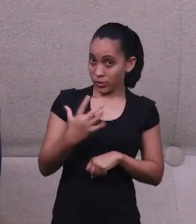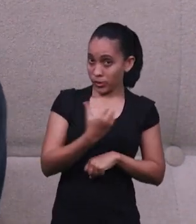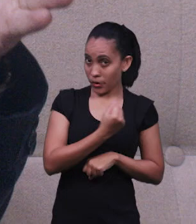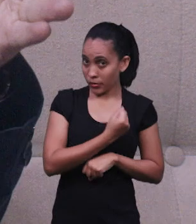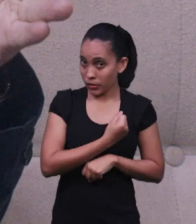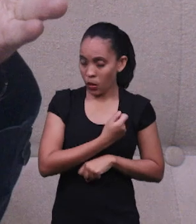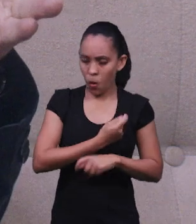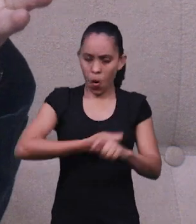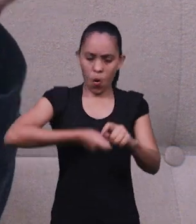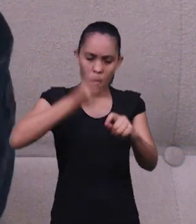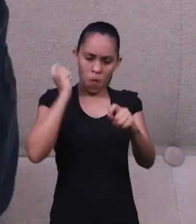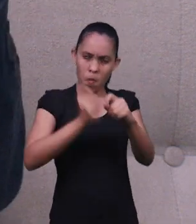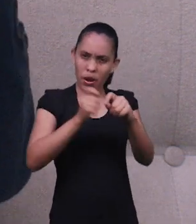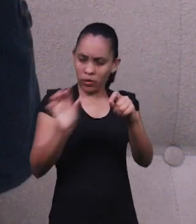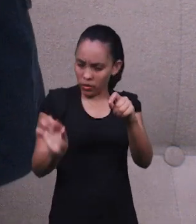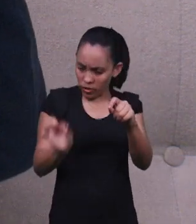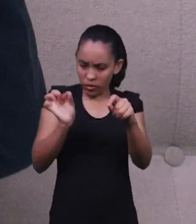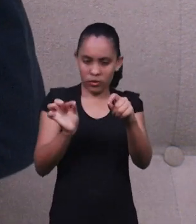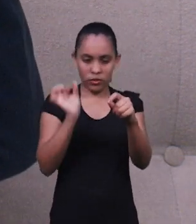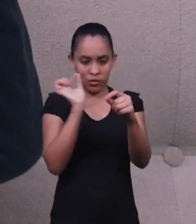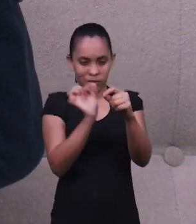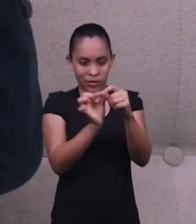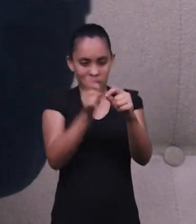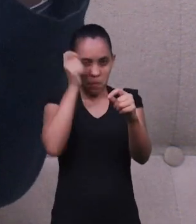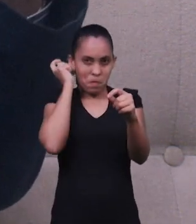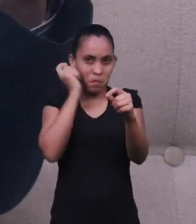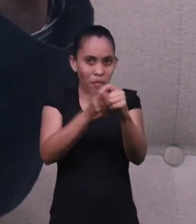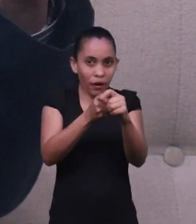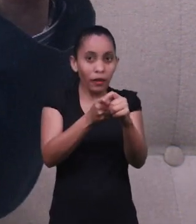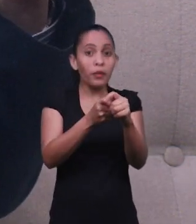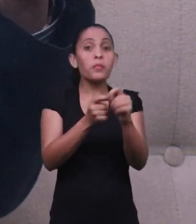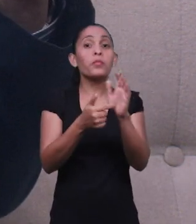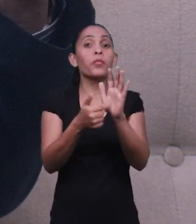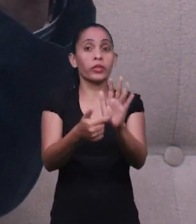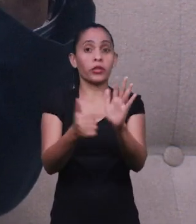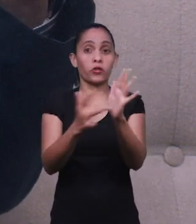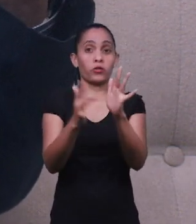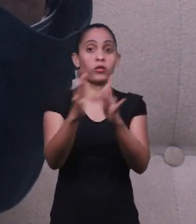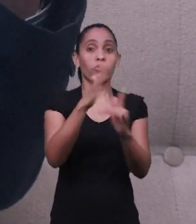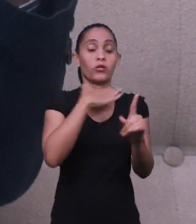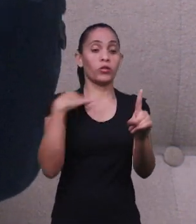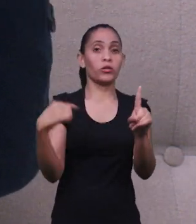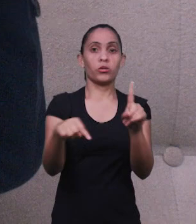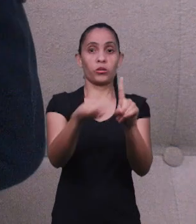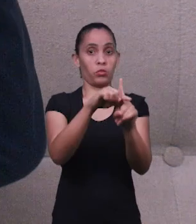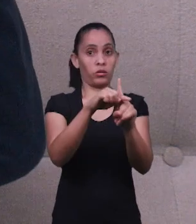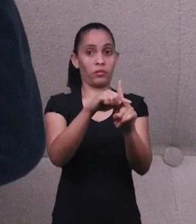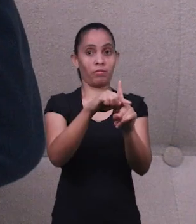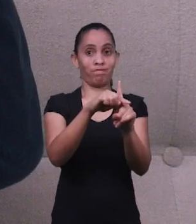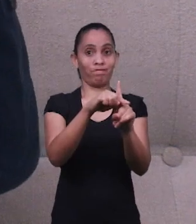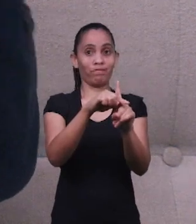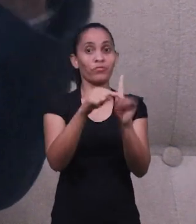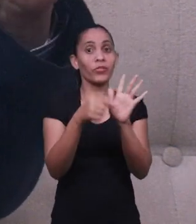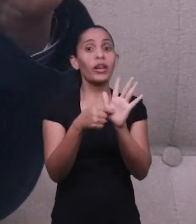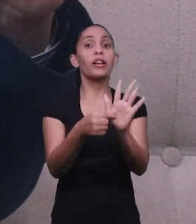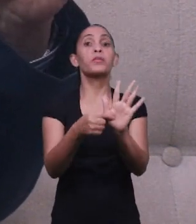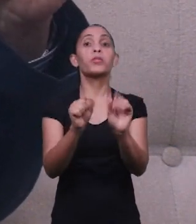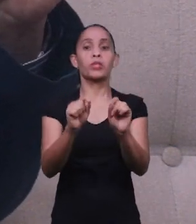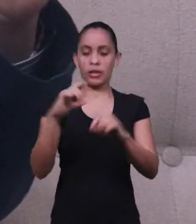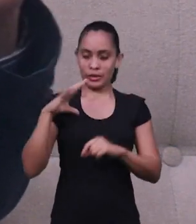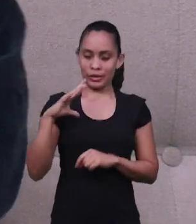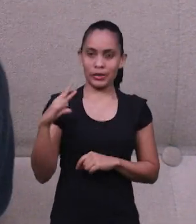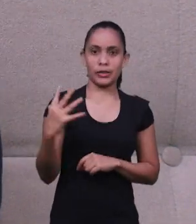les clous, c'est quelque chose qui fixe. Donc Jésus, il a été cloué à la croix de Calvaire. Là, le salut était établi.